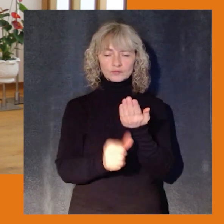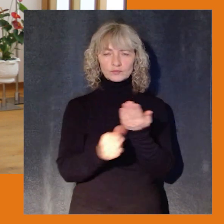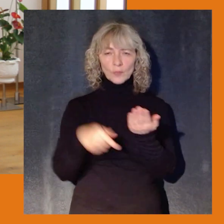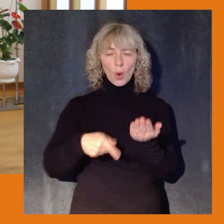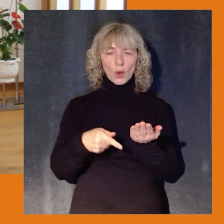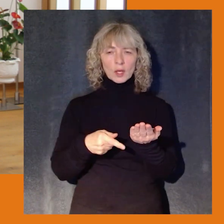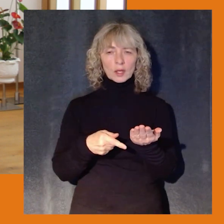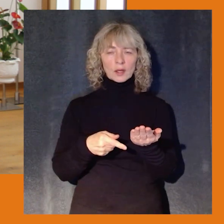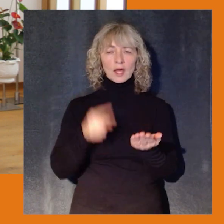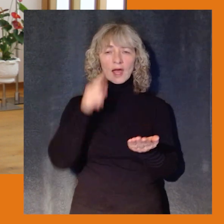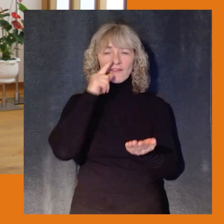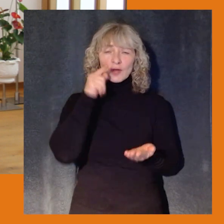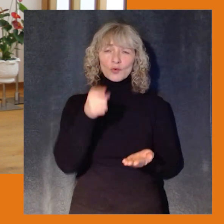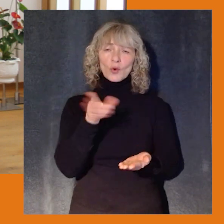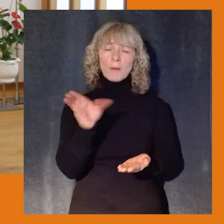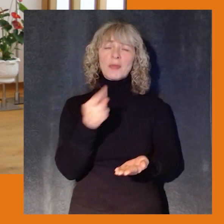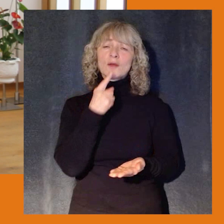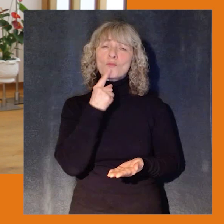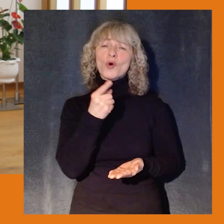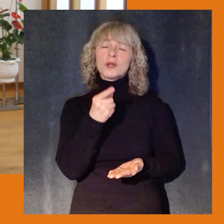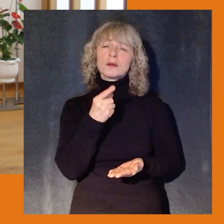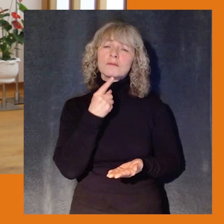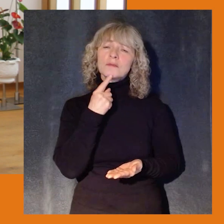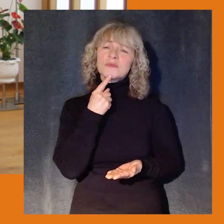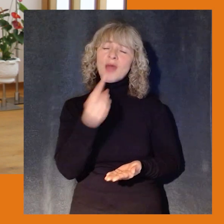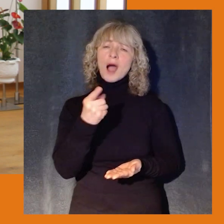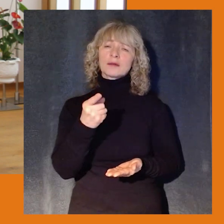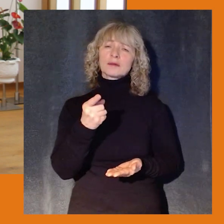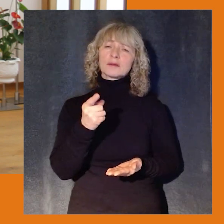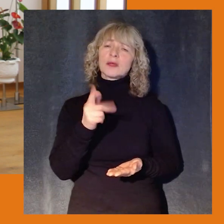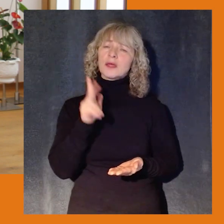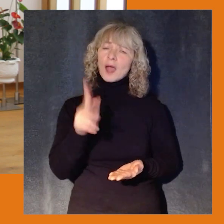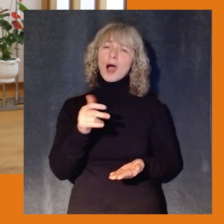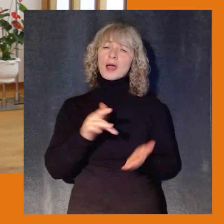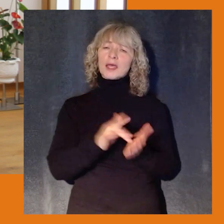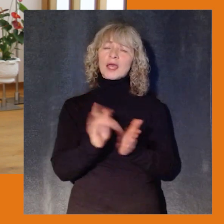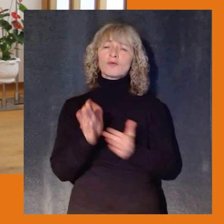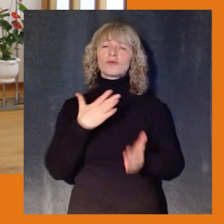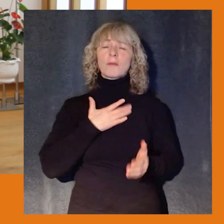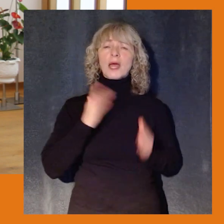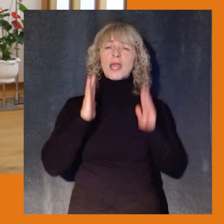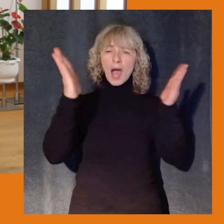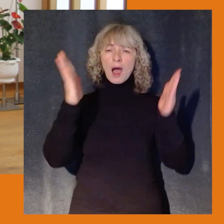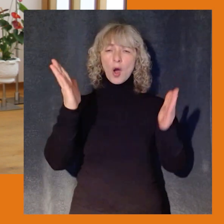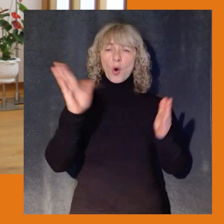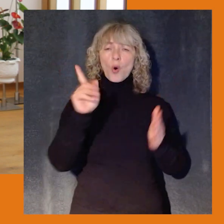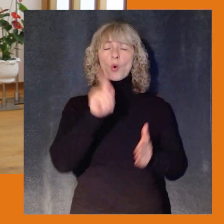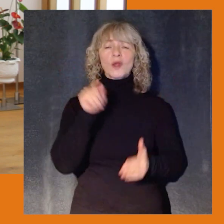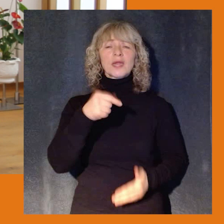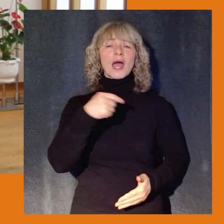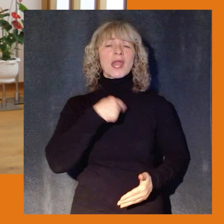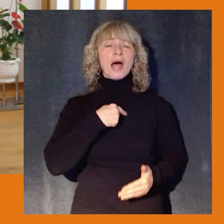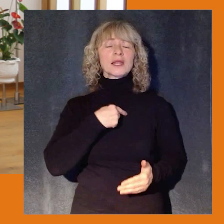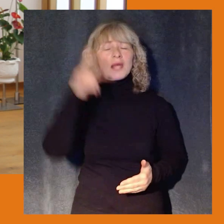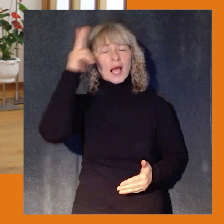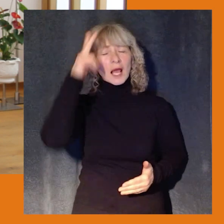sein. Im Römerbrief hören wir heute, wenn du mit deinem Mund bekennst, Herr